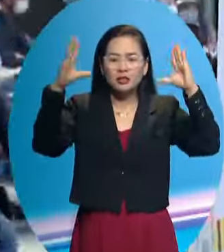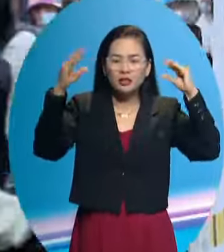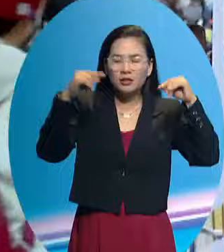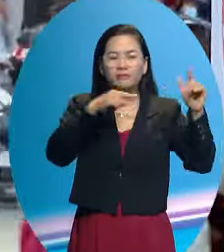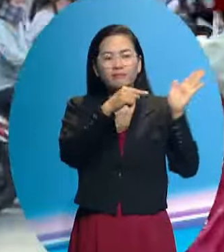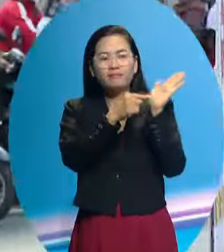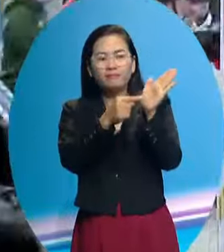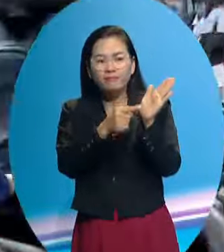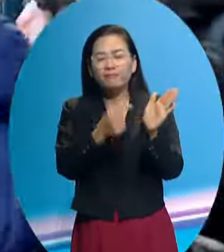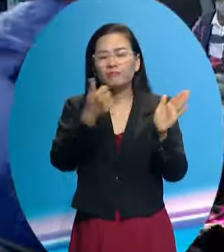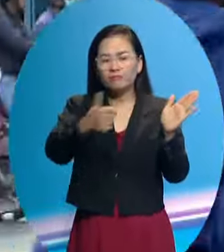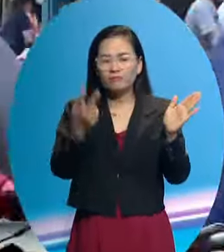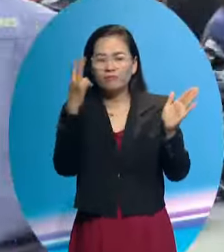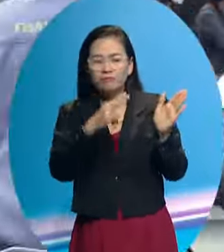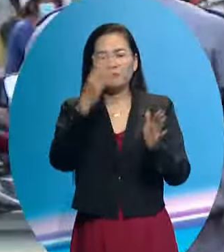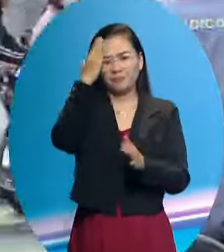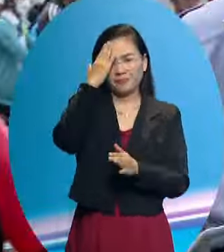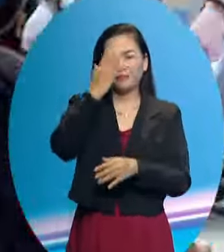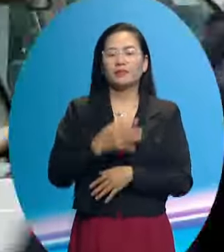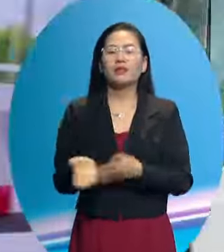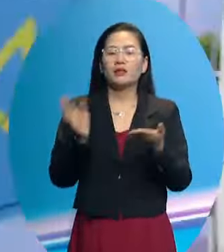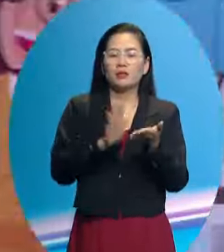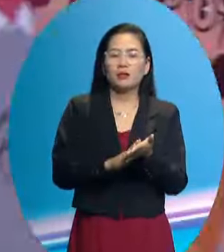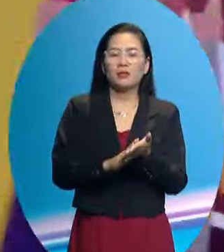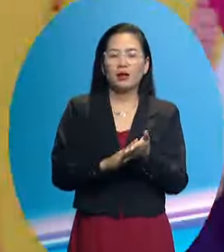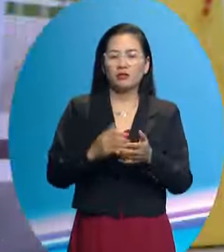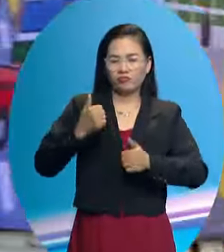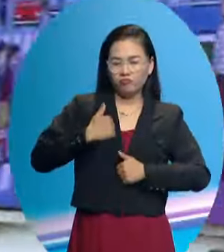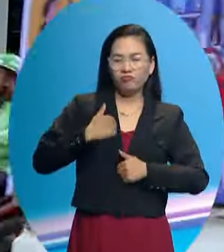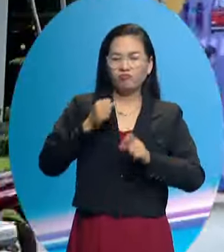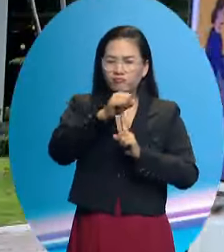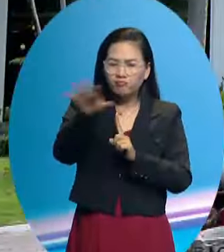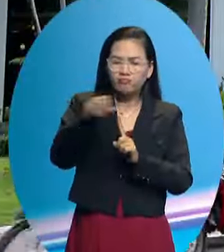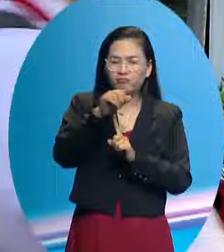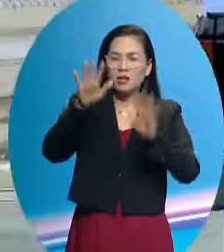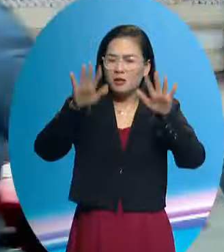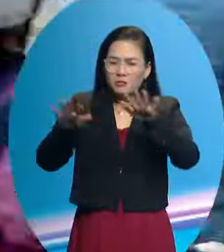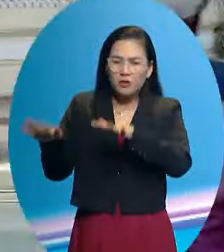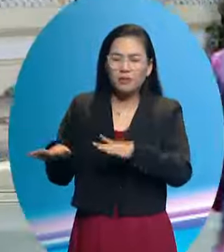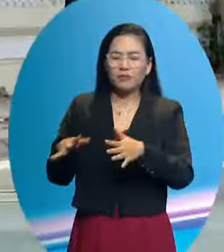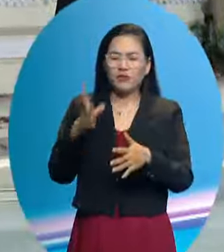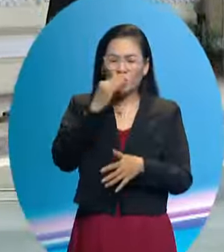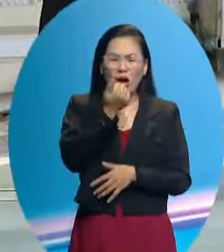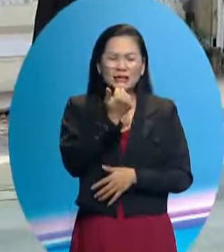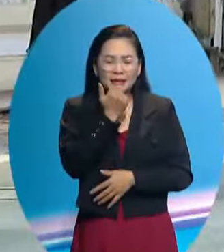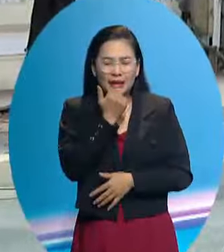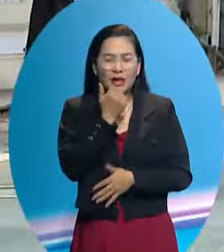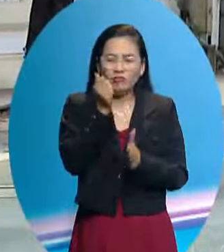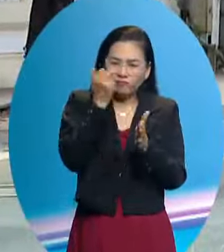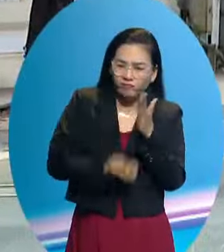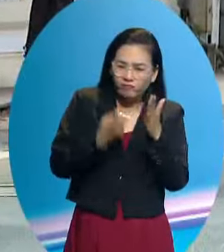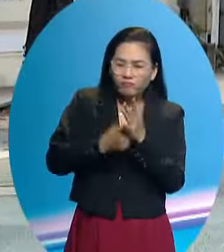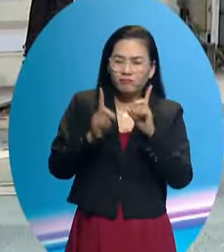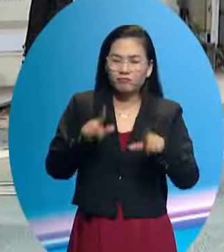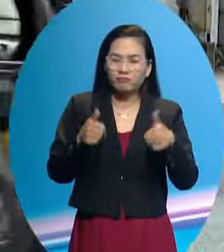thông trong mọi tầng lớp nhân dân đặc biệt là tuyên truyền việc lực lượng công an sẽ tiếp tục thực hiện quyết liệt việc xử lý vi phạm về chuyên đề vi phạm